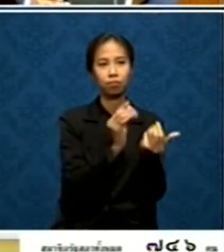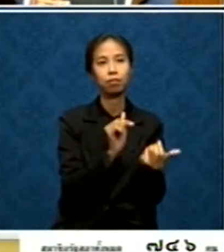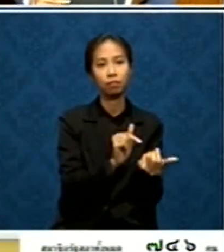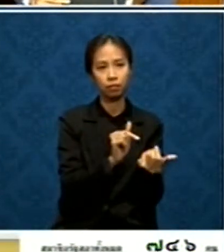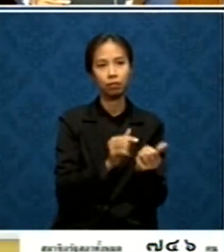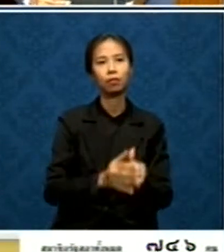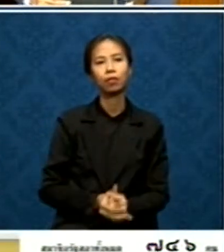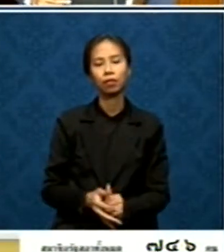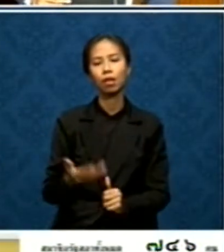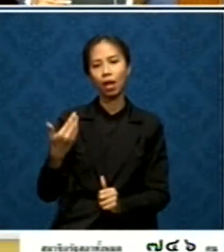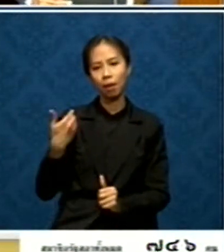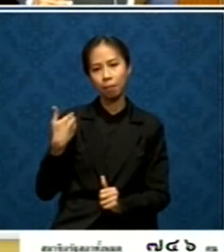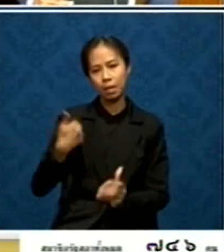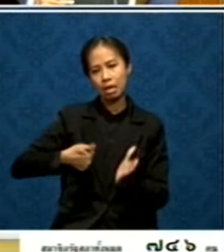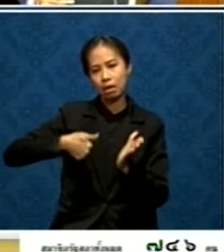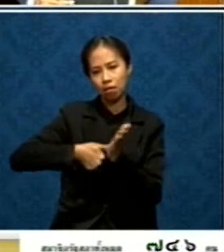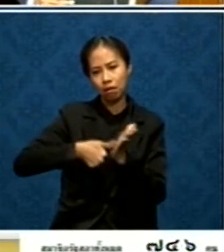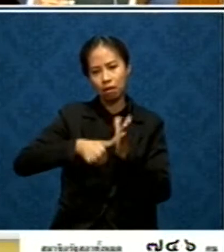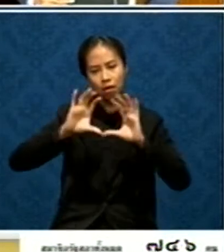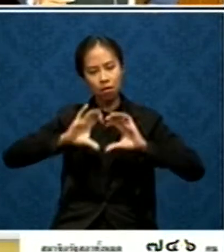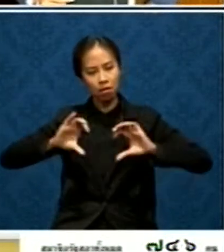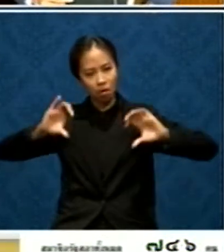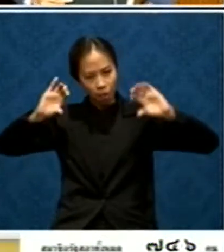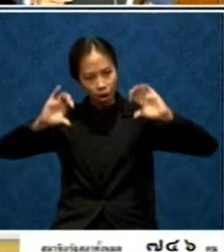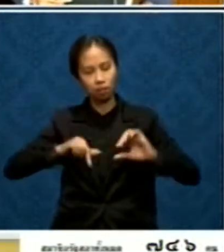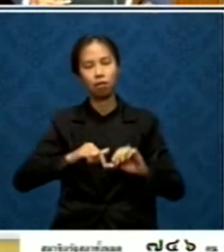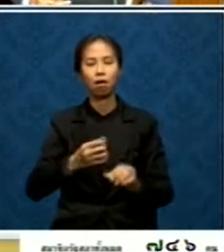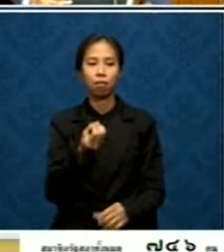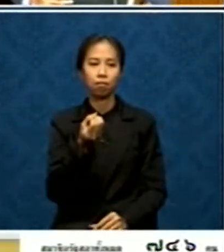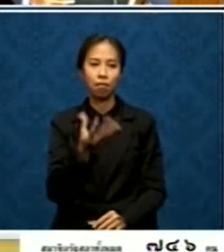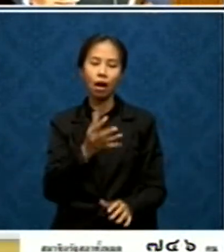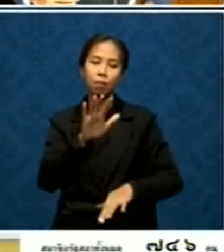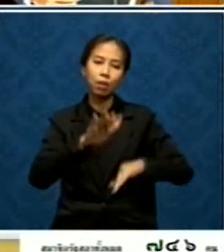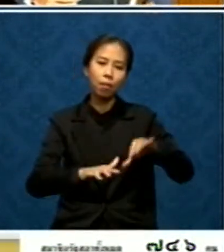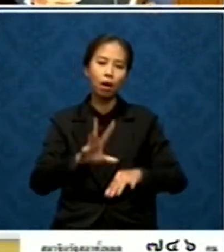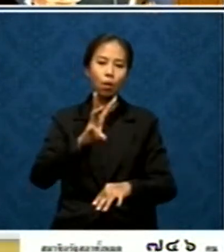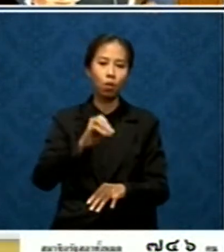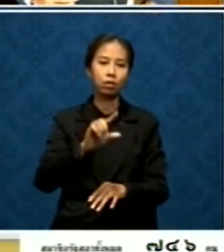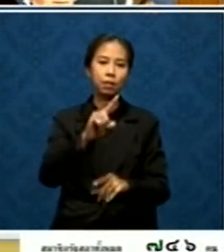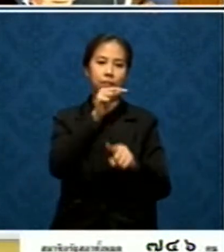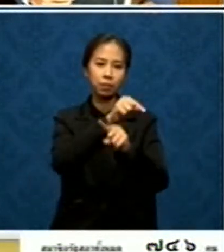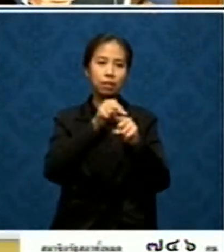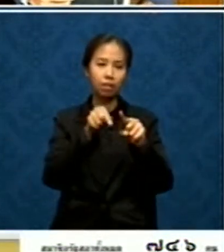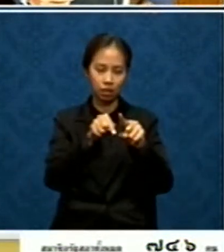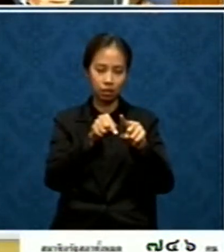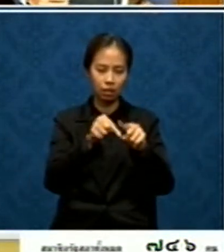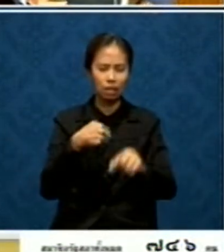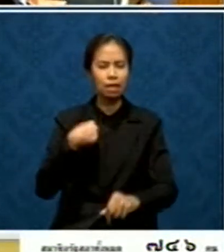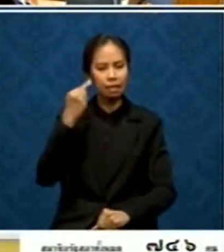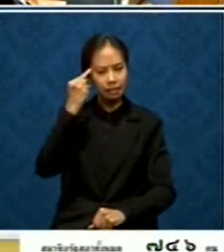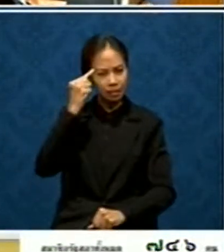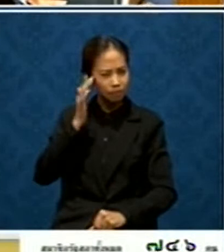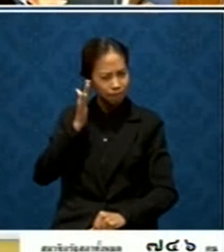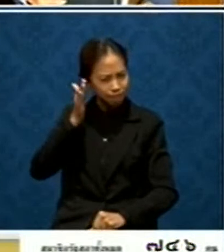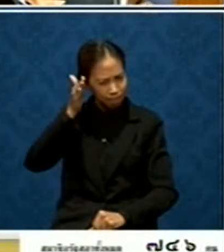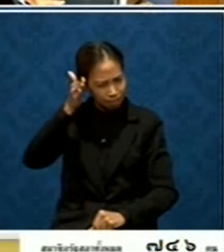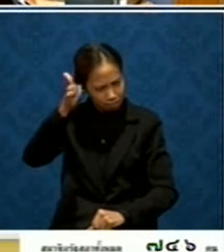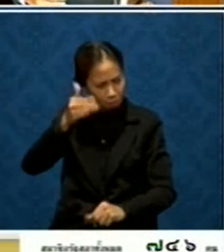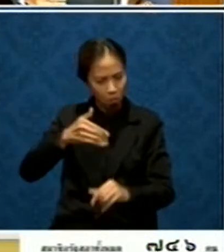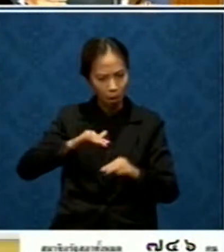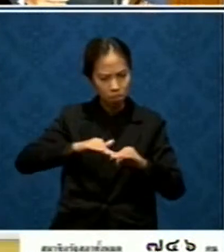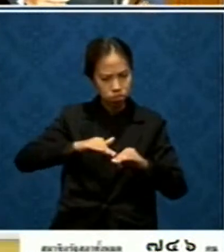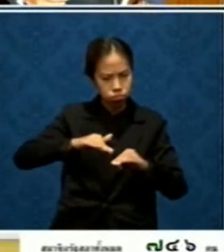ดับของหนี้สาธารณะต่อ GDP ซึ่งสูงกว่าร้อยละ61 ซึ่งมีแนวโน้มที่ทรงตัวอยู่ในระดับ